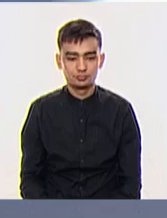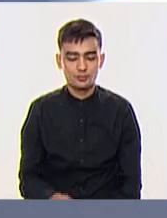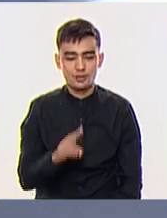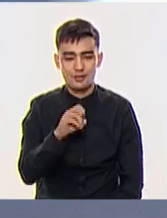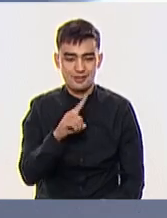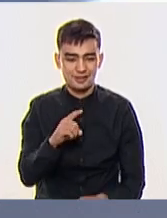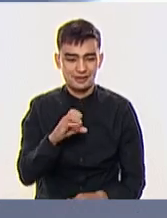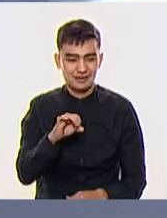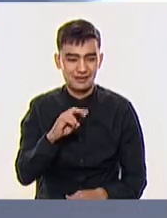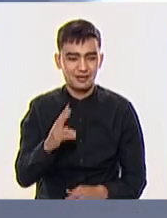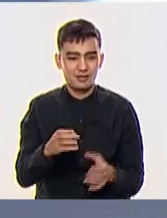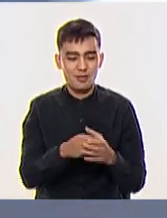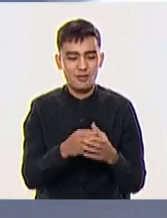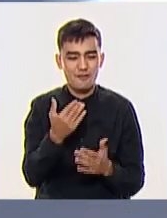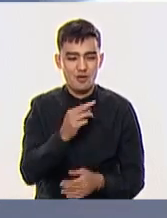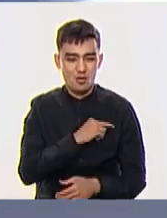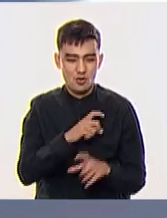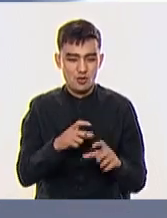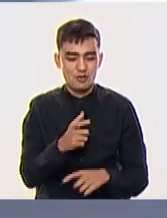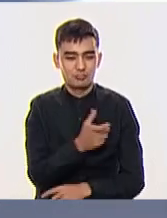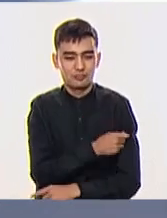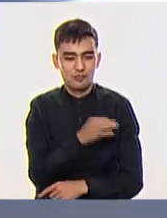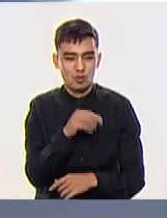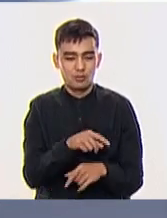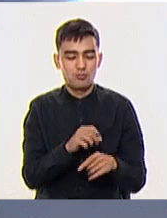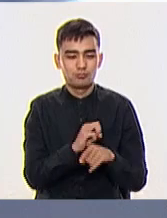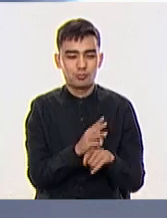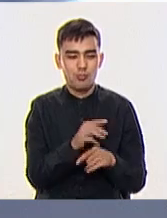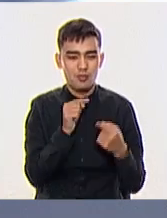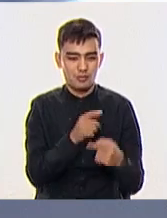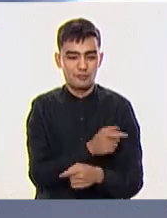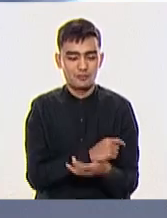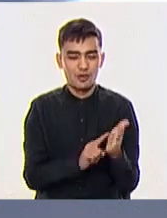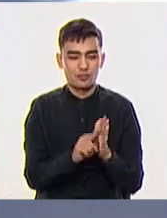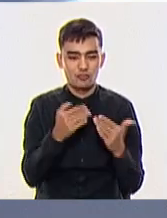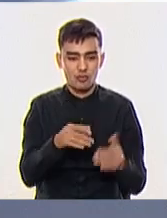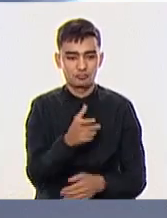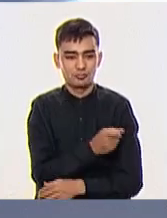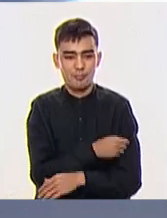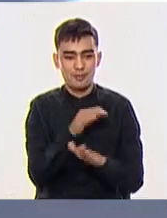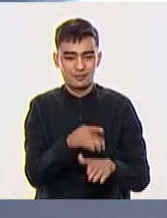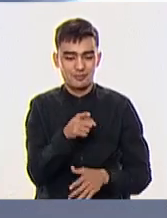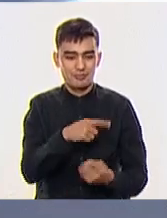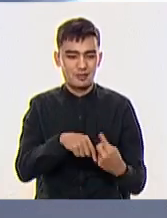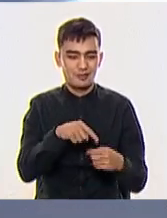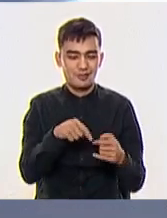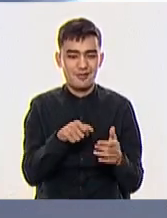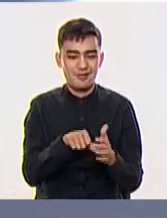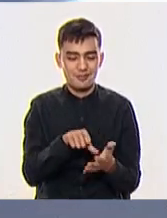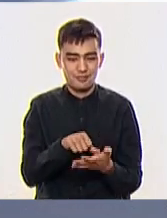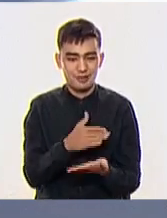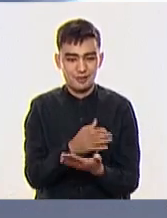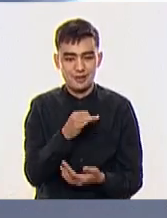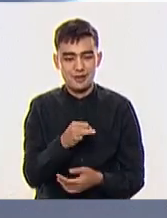Кастинг компаниясының қызметкерлері коронавируске қарсы екпала бастады. Екпе орталықтары кәсіпорын аумағында орналасқан. Кәсіпорын басшылары